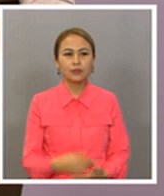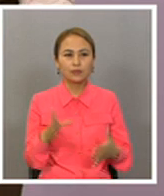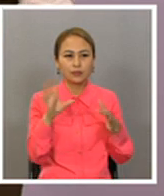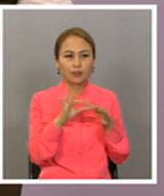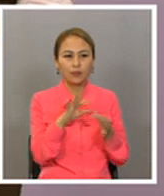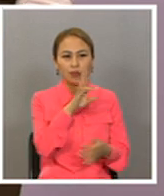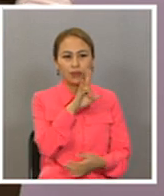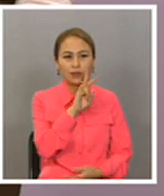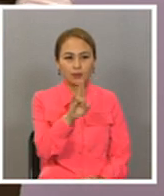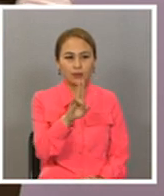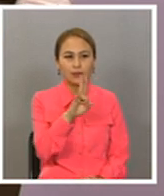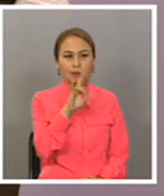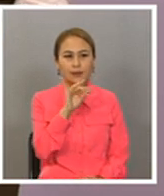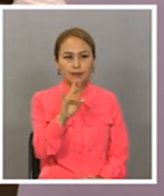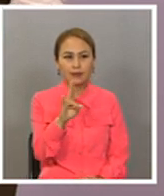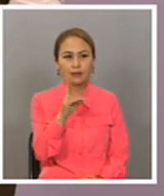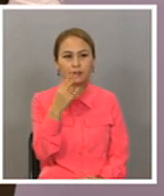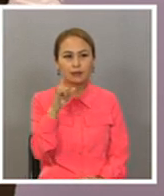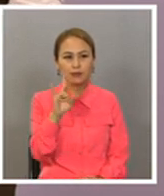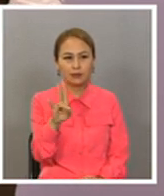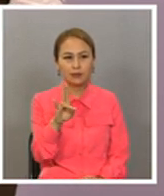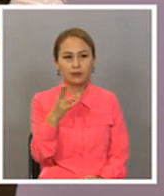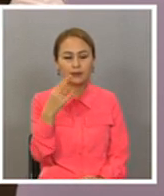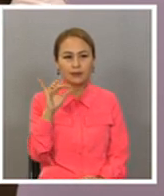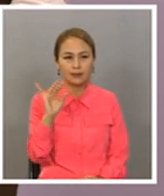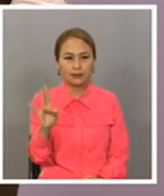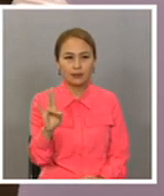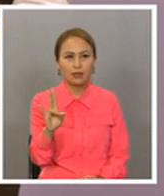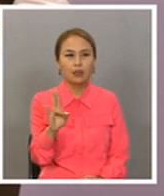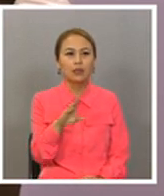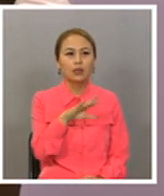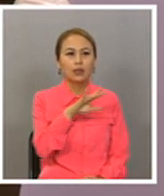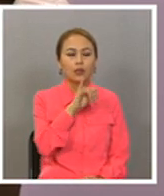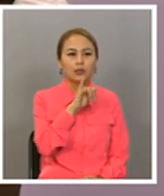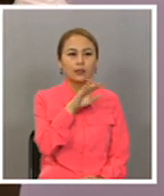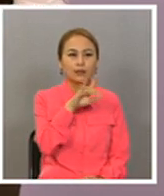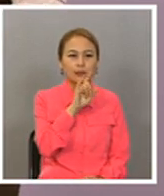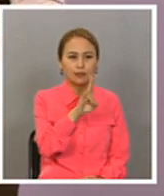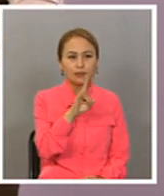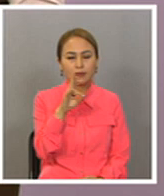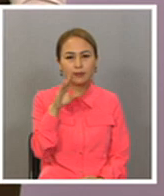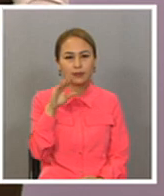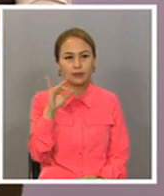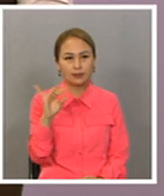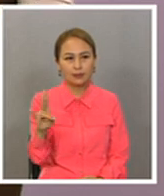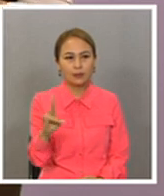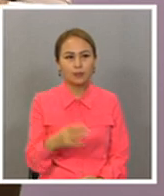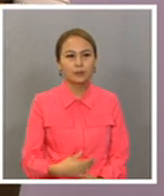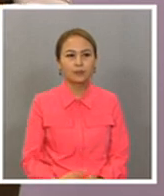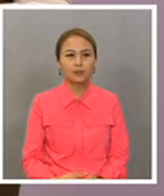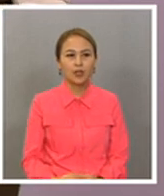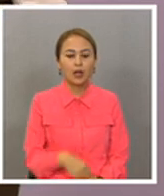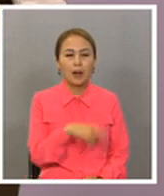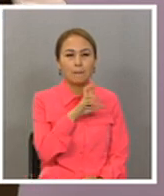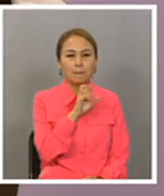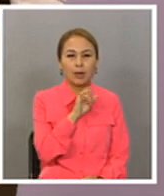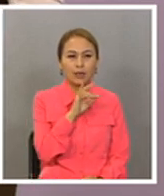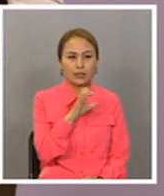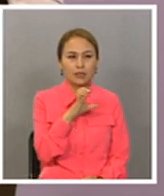Жалғаулары нің-нің, дың-дің, тың-тың. Бар